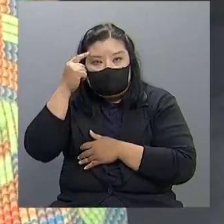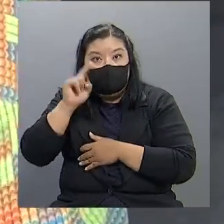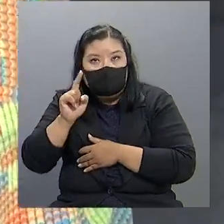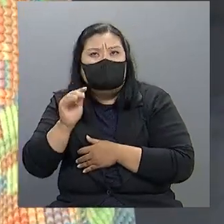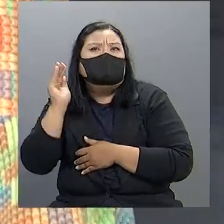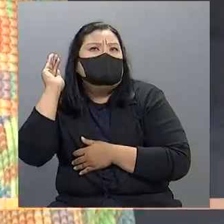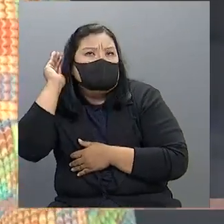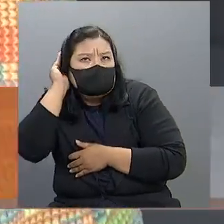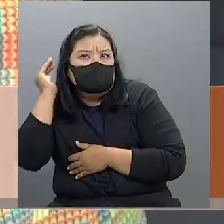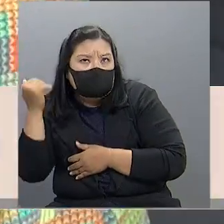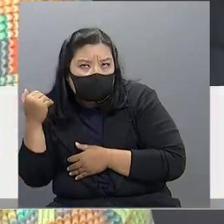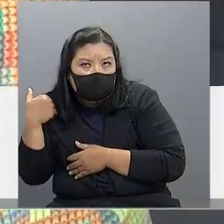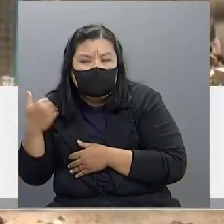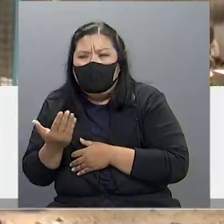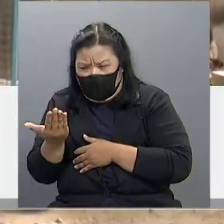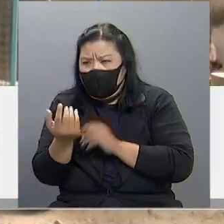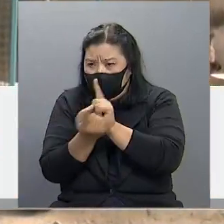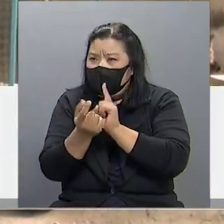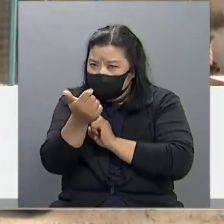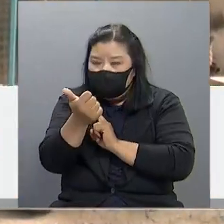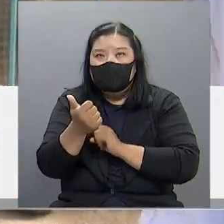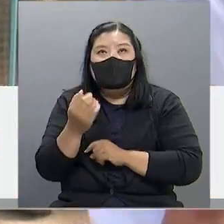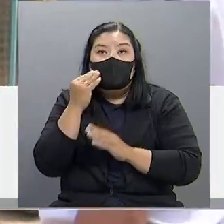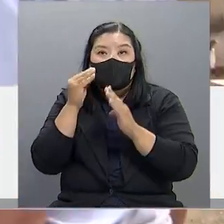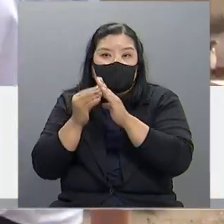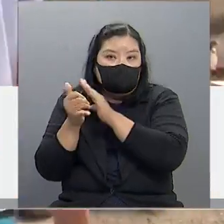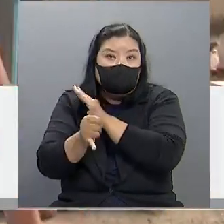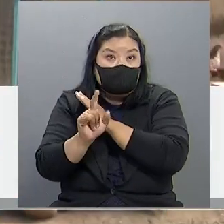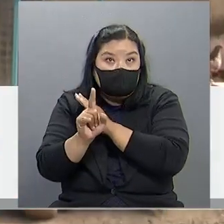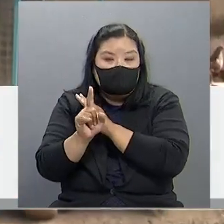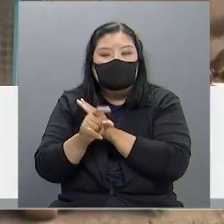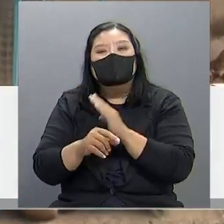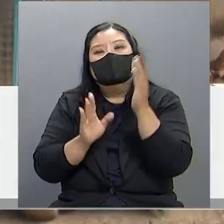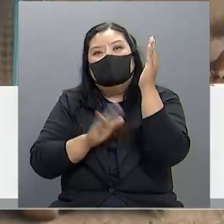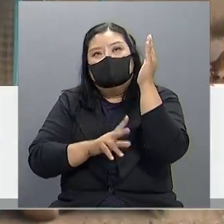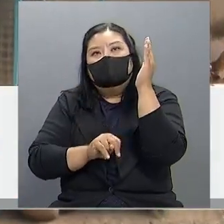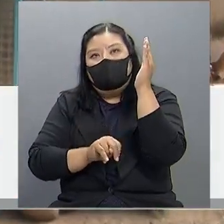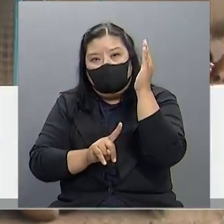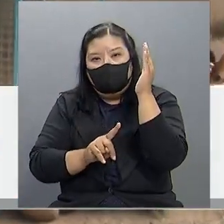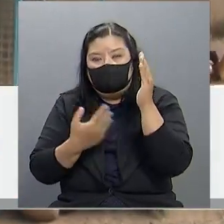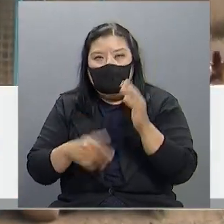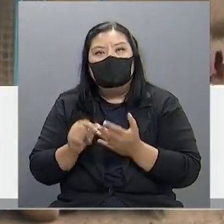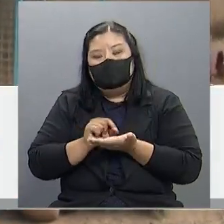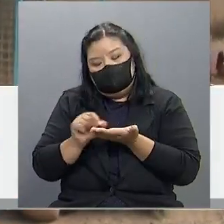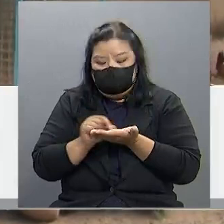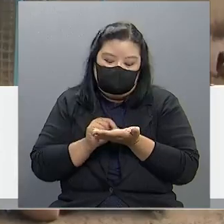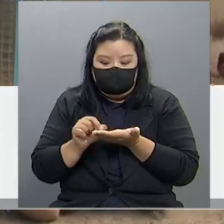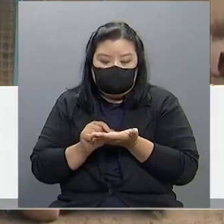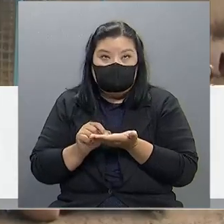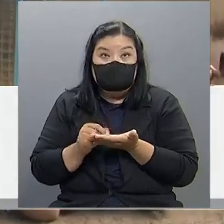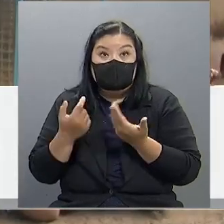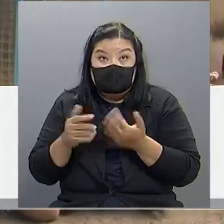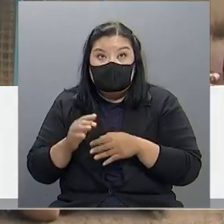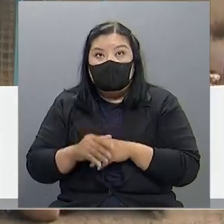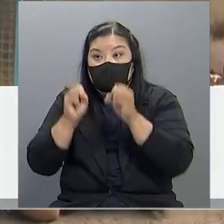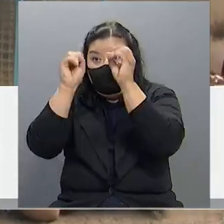การนัดพบเพื่อคุยรายละเอียดที่บ้านพักที่จังหวัดนครศรีธรรมราชพร้อมกรอกใบสมัครโดยผู้ฝึกสอนนั้นยังอ้างว่า